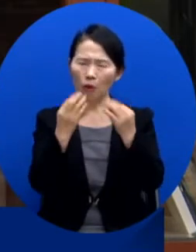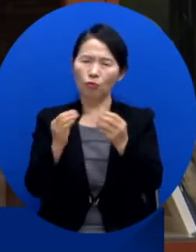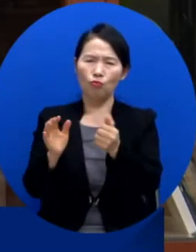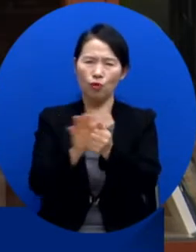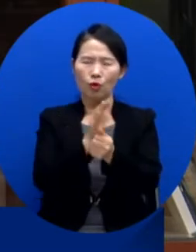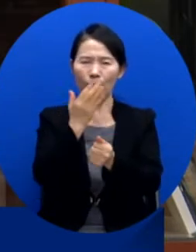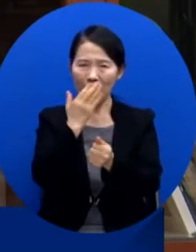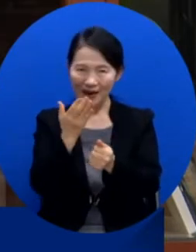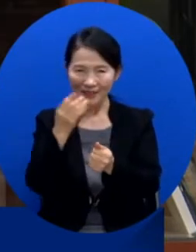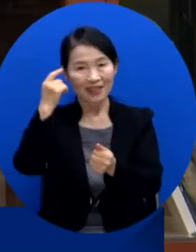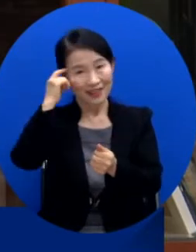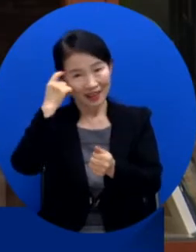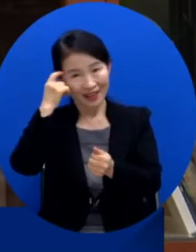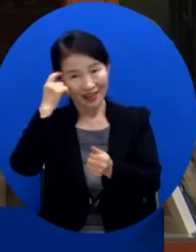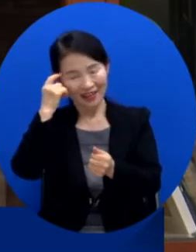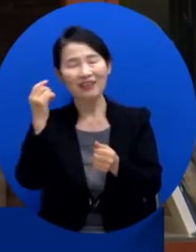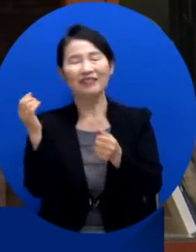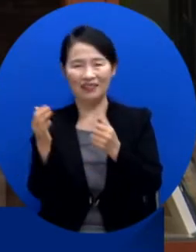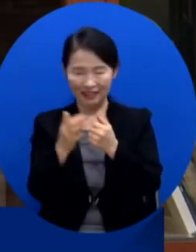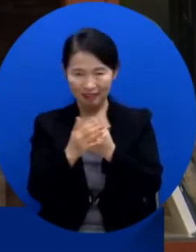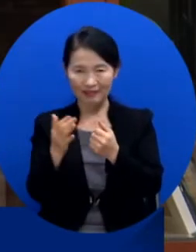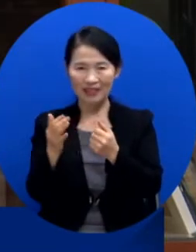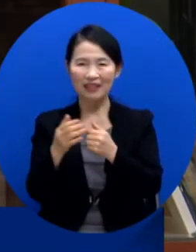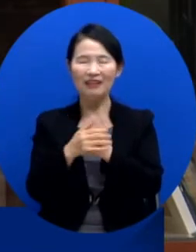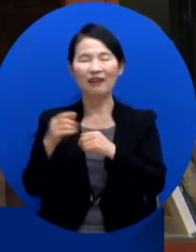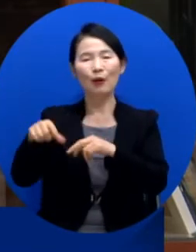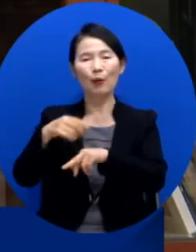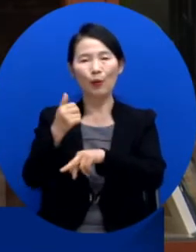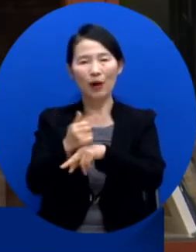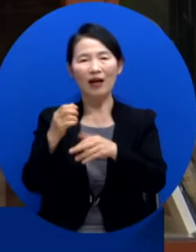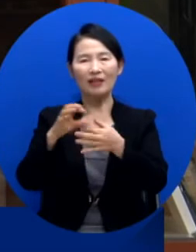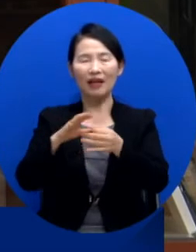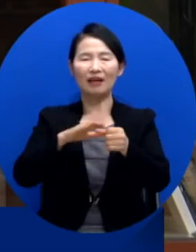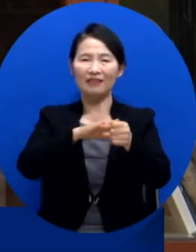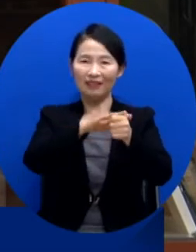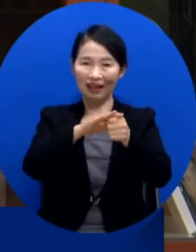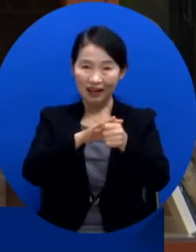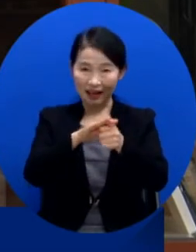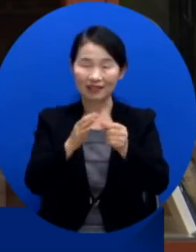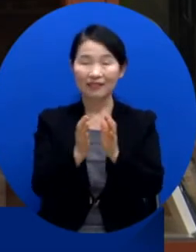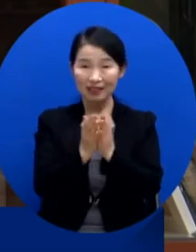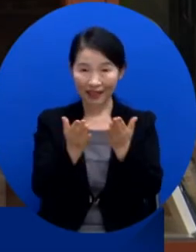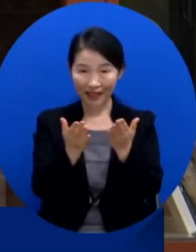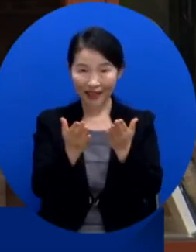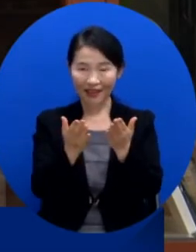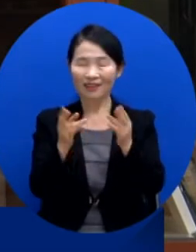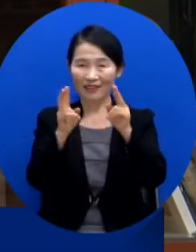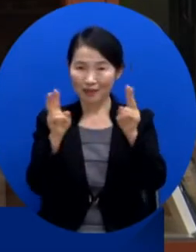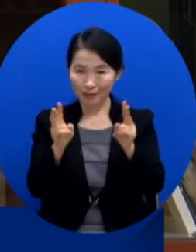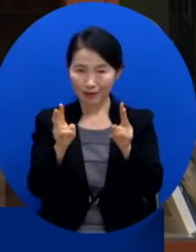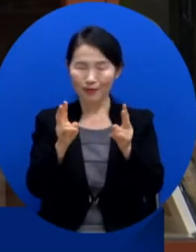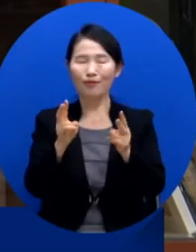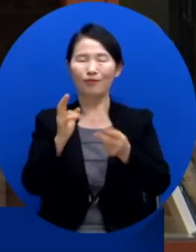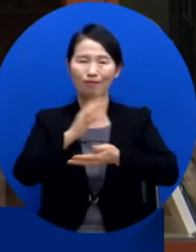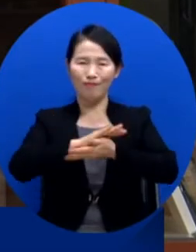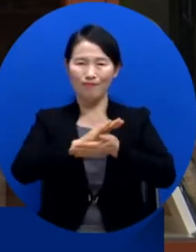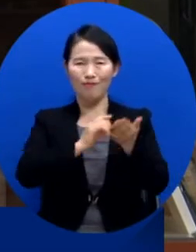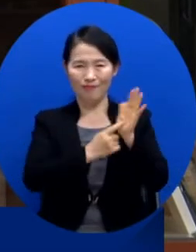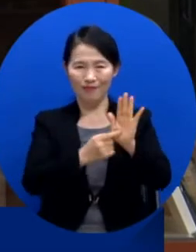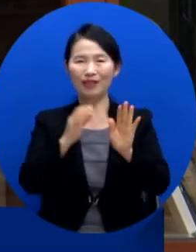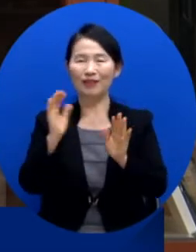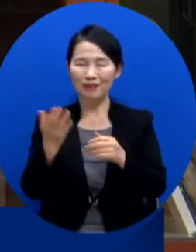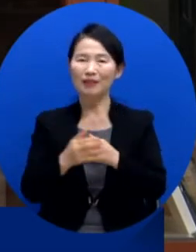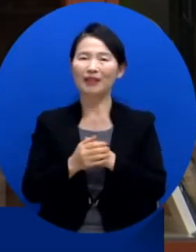때문에 이번에 이 왕의 사랑이라는 책을 발간하게 되었습니다.